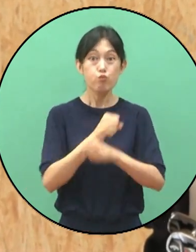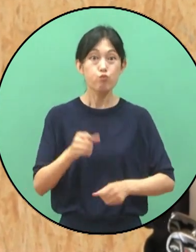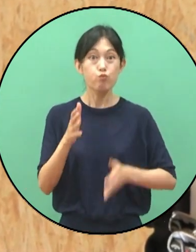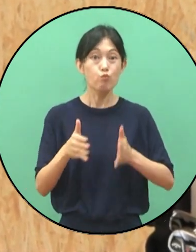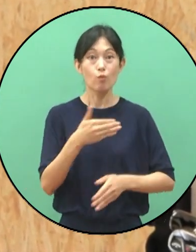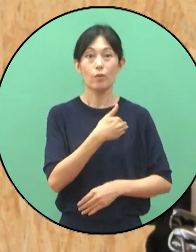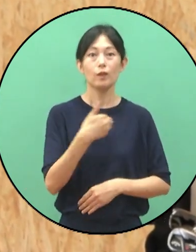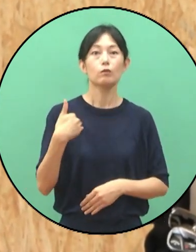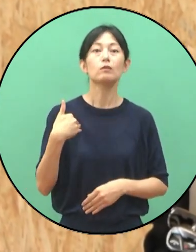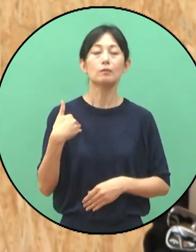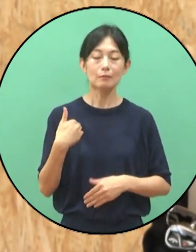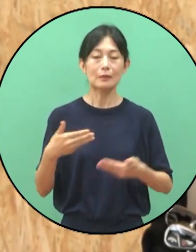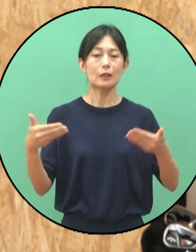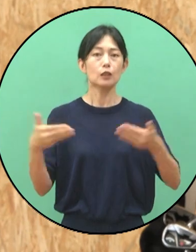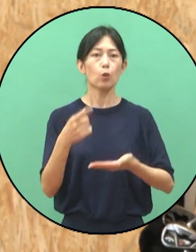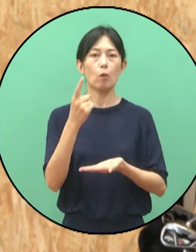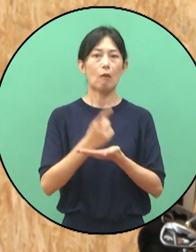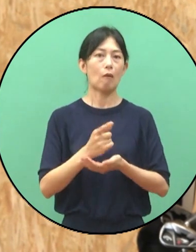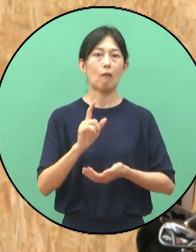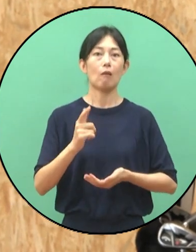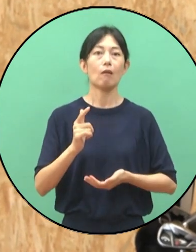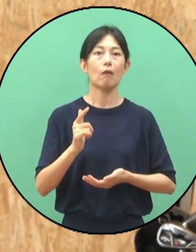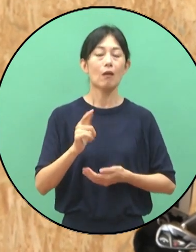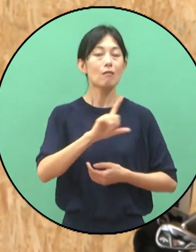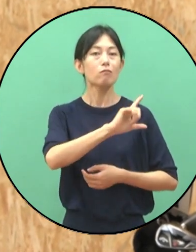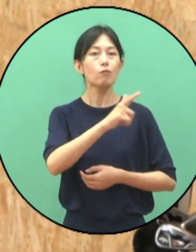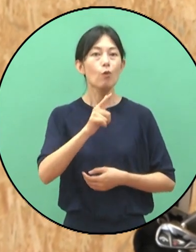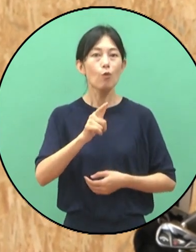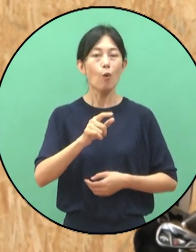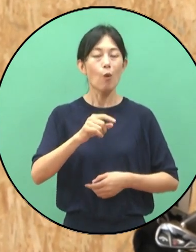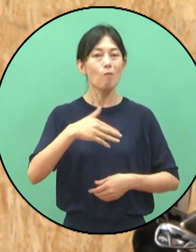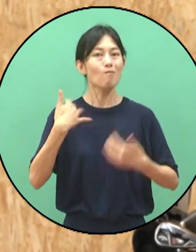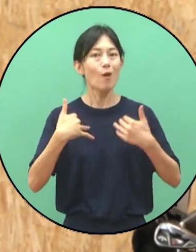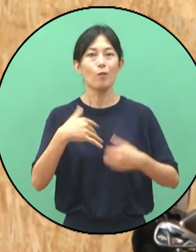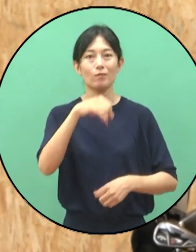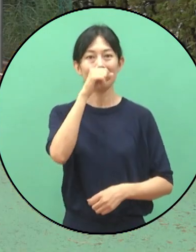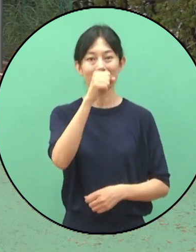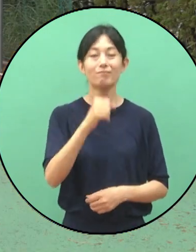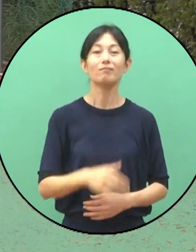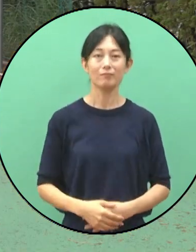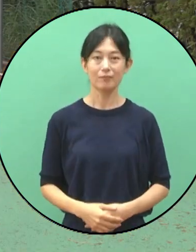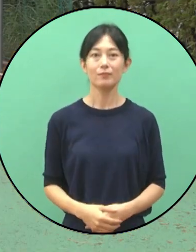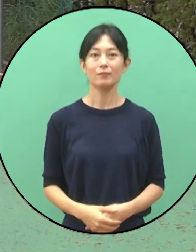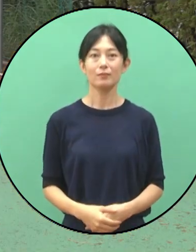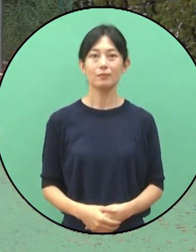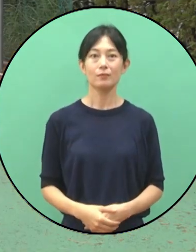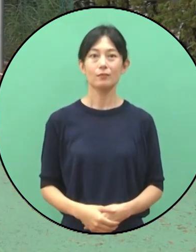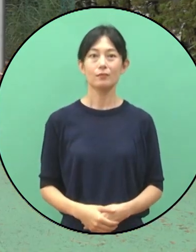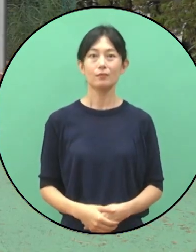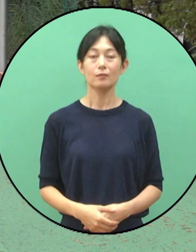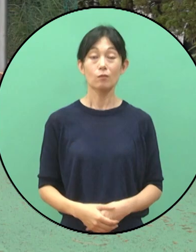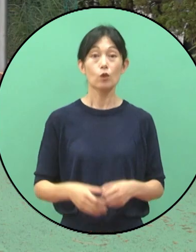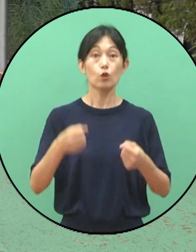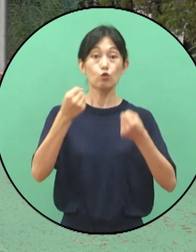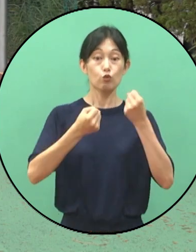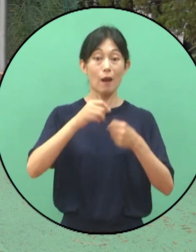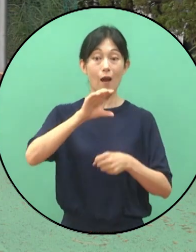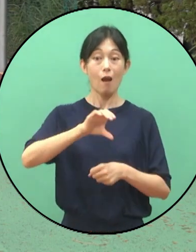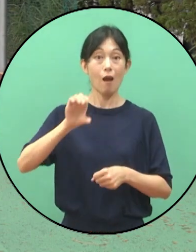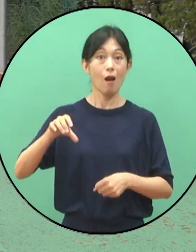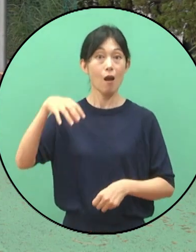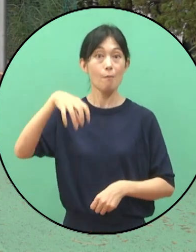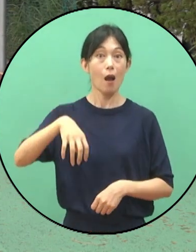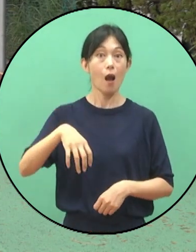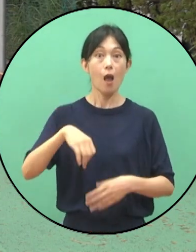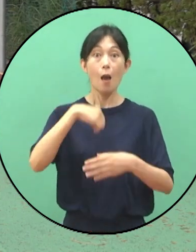なくてそういう面でも、すごい充実して仕事をさせてもらってます。 また駐車場にはバスケットボールの